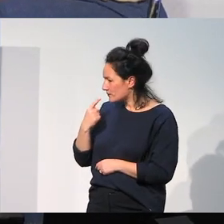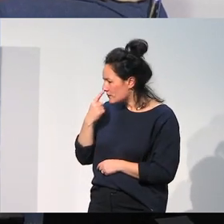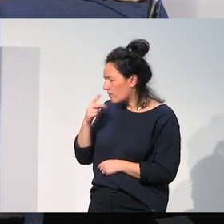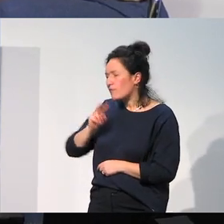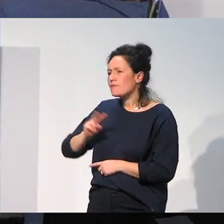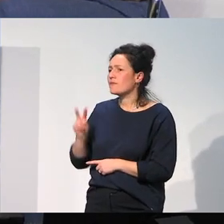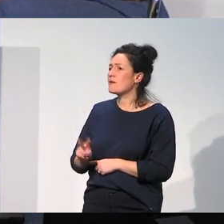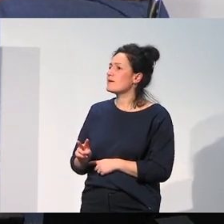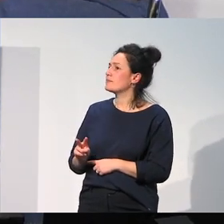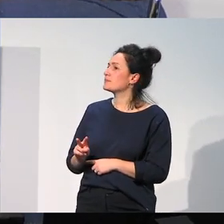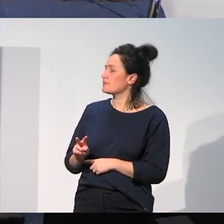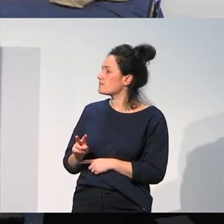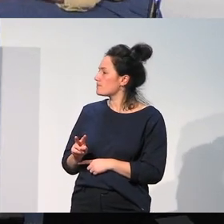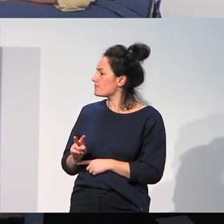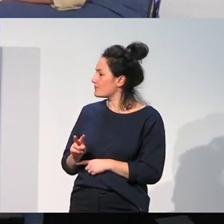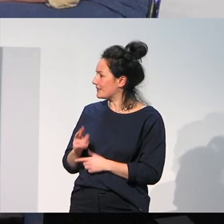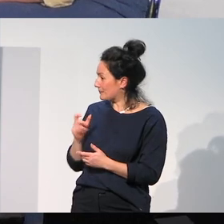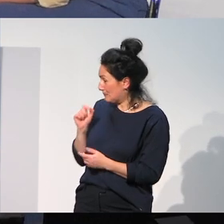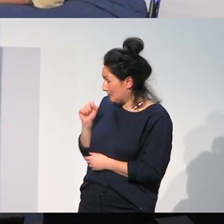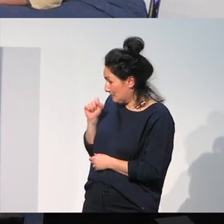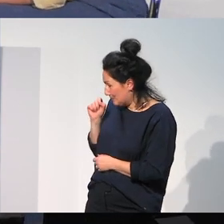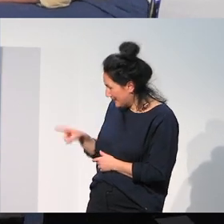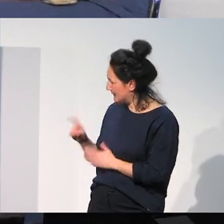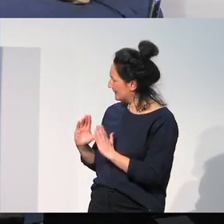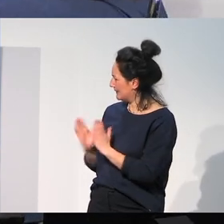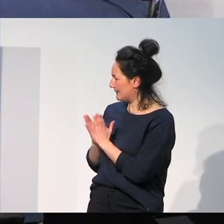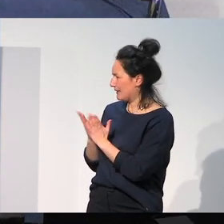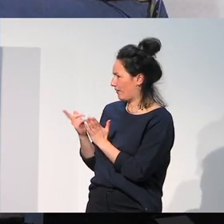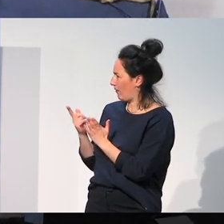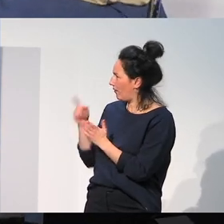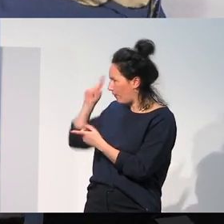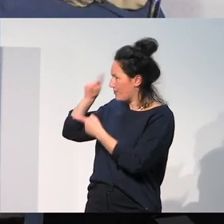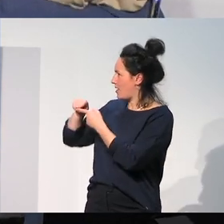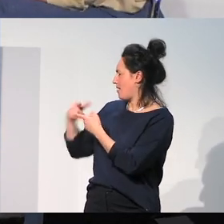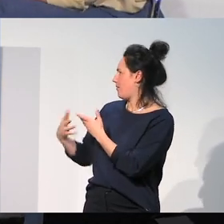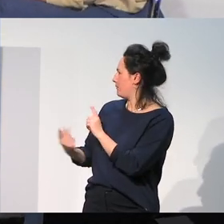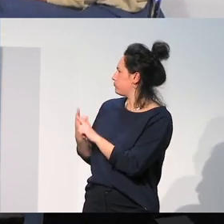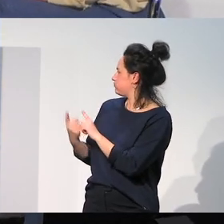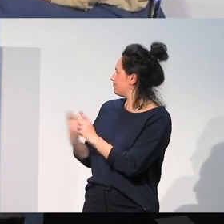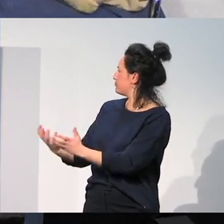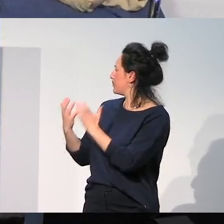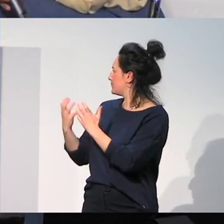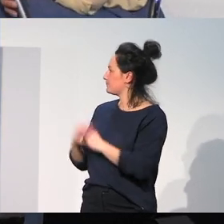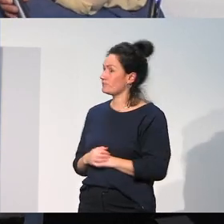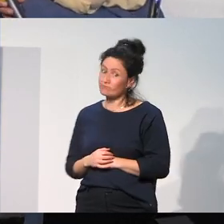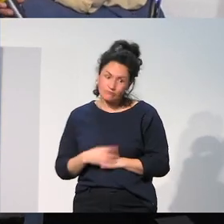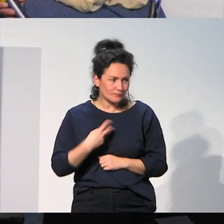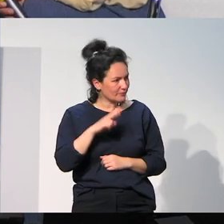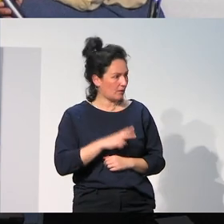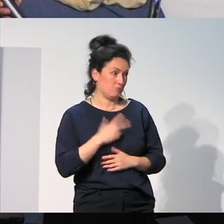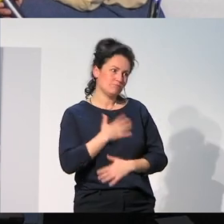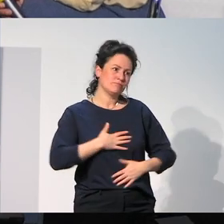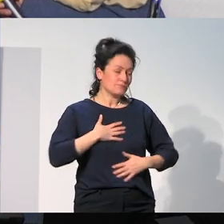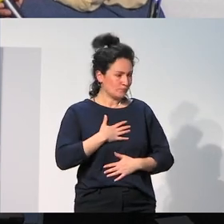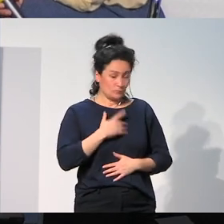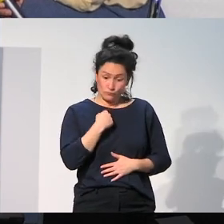profondément là où se trouve votre livre, Sybille Grimbert. Bah, ça me fait très plaisir. Je crois qu'effectivement,